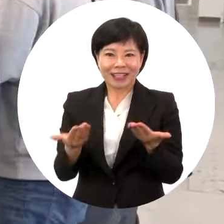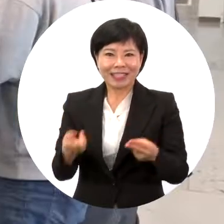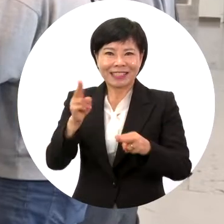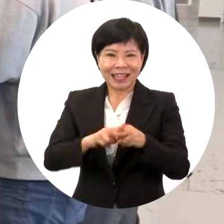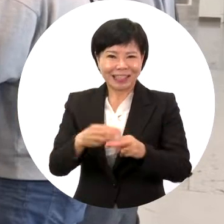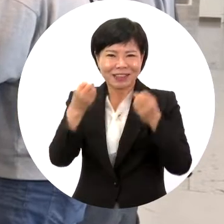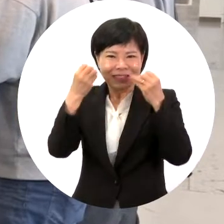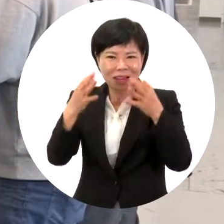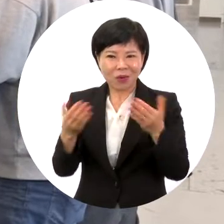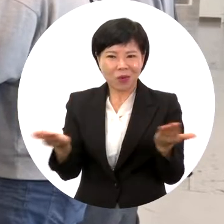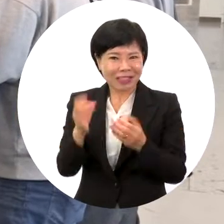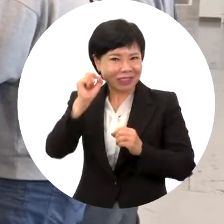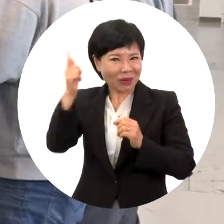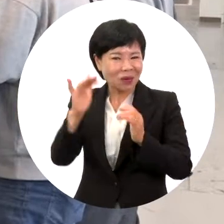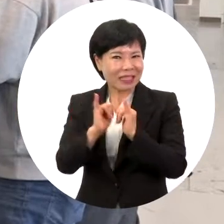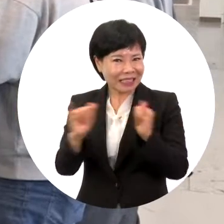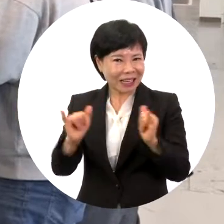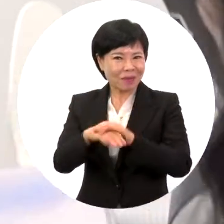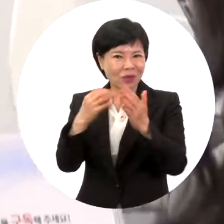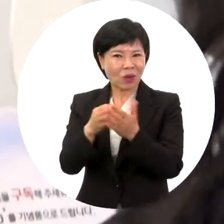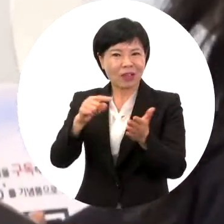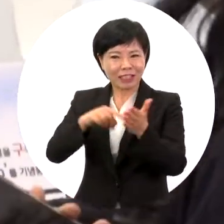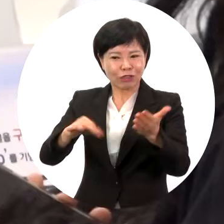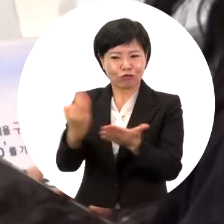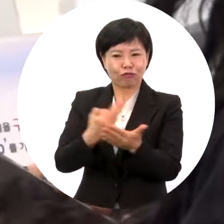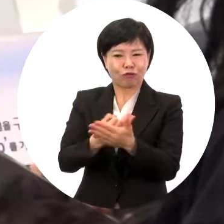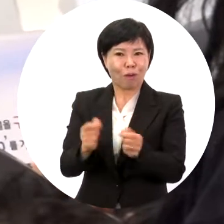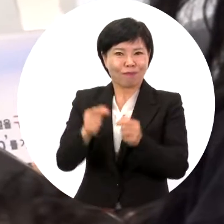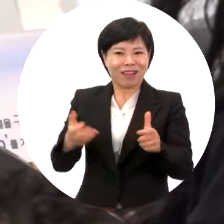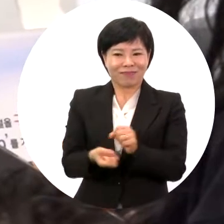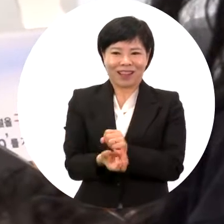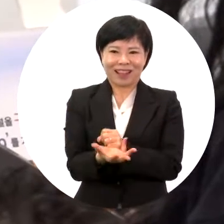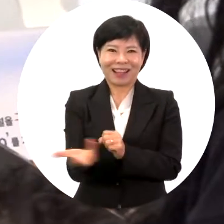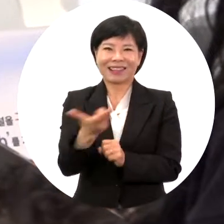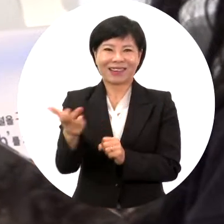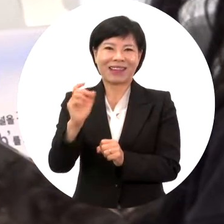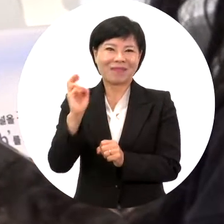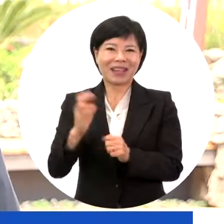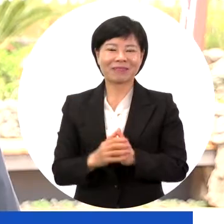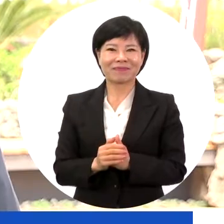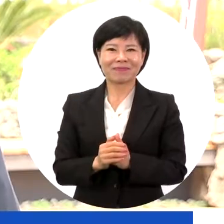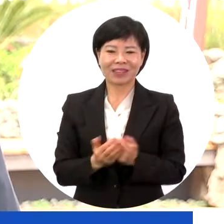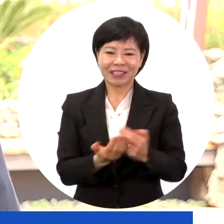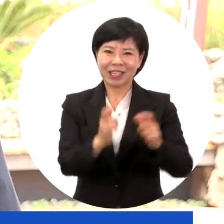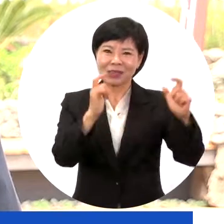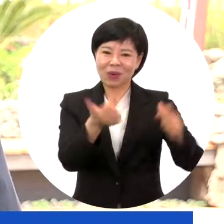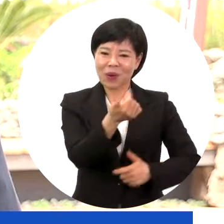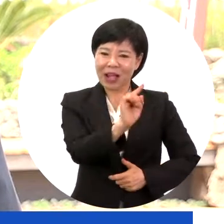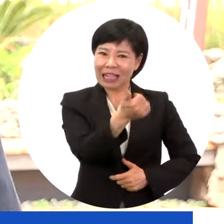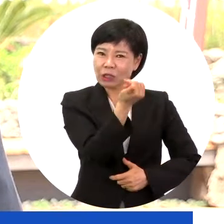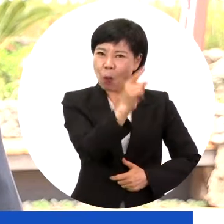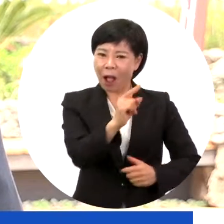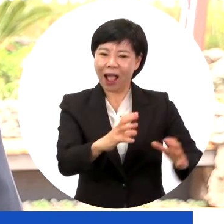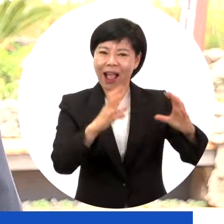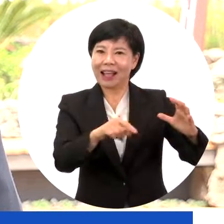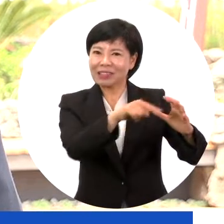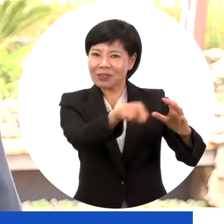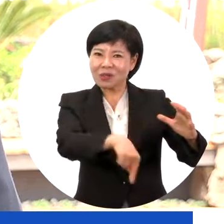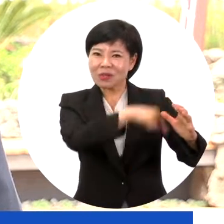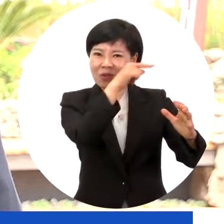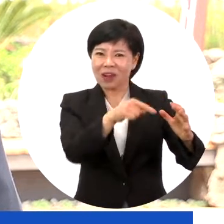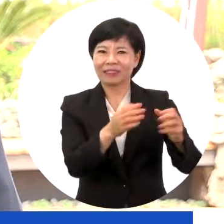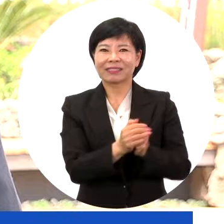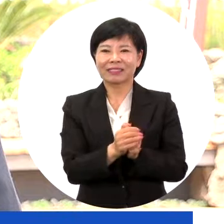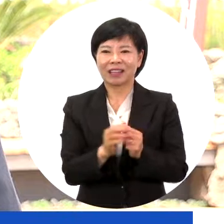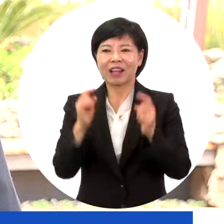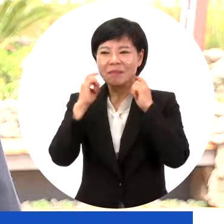창출, 인재 양성, 세수 확보 등의 파급 효과가 이어질 것으로 전망됩니다. 제주 하나우주센터는 제주도정이